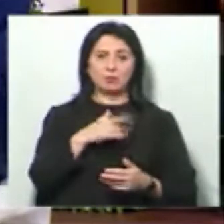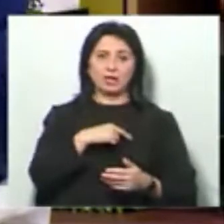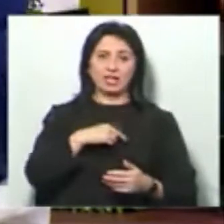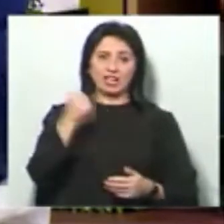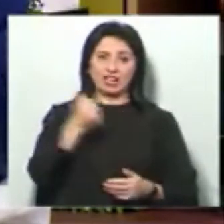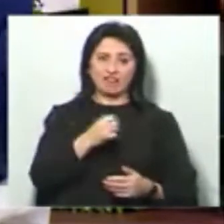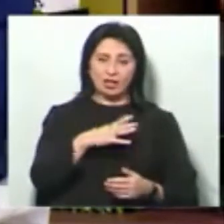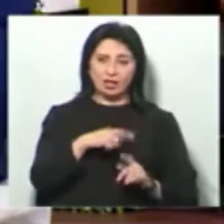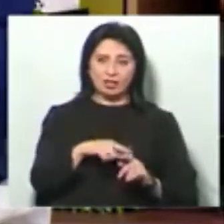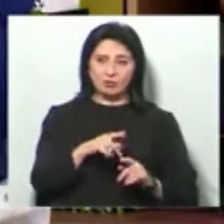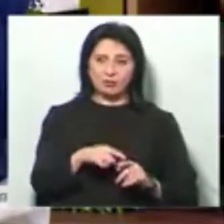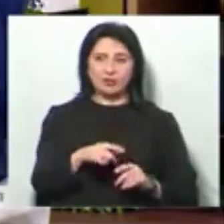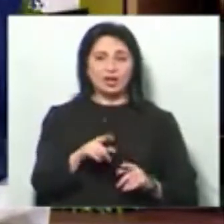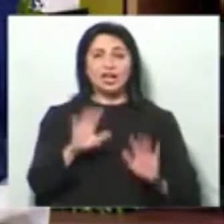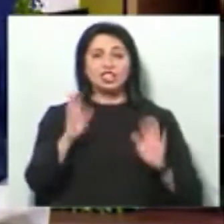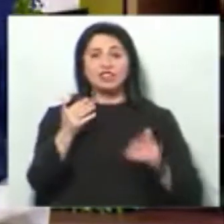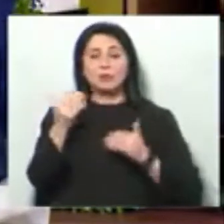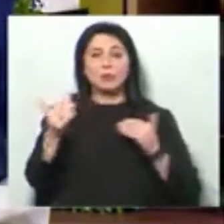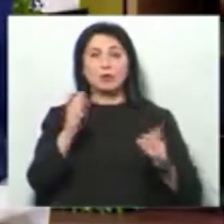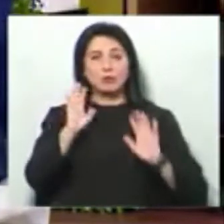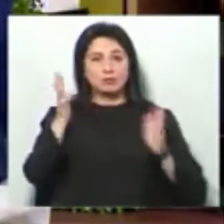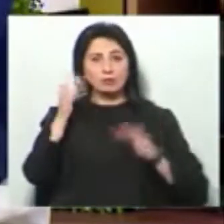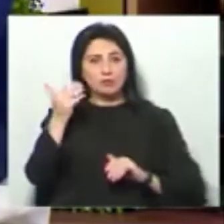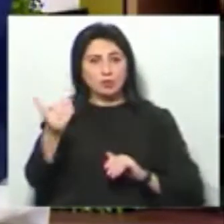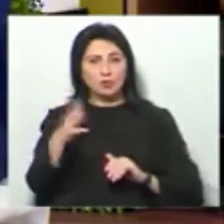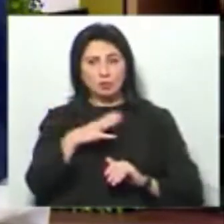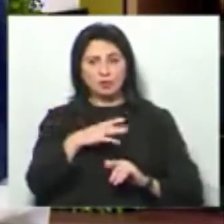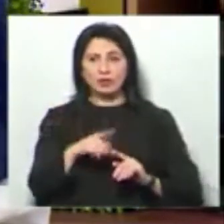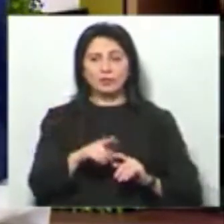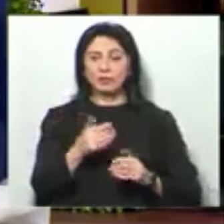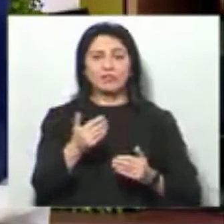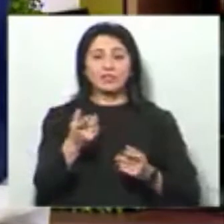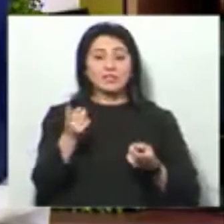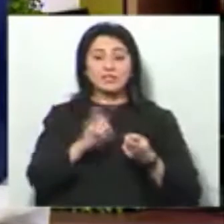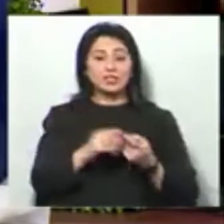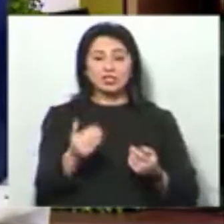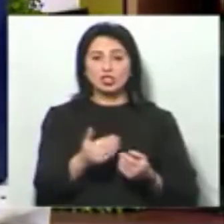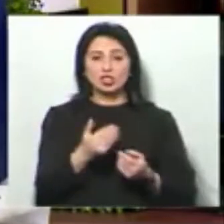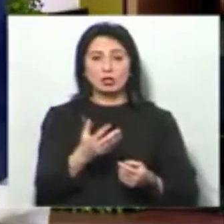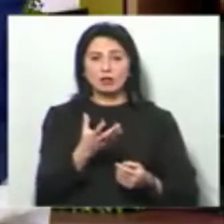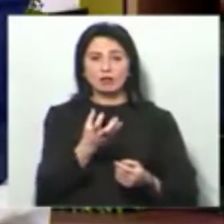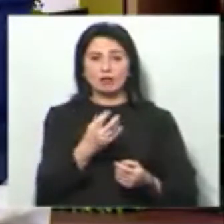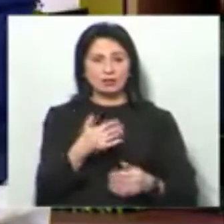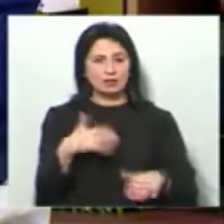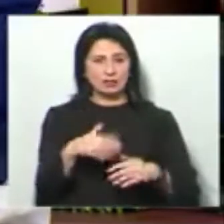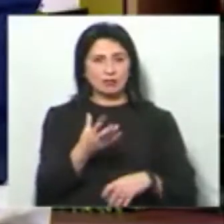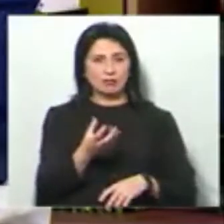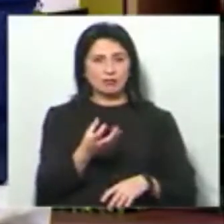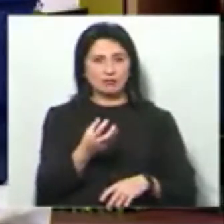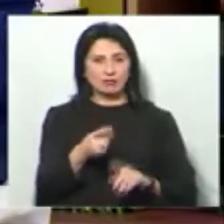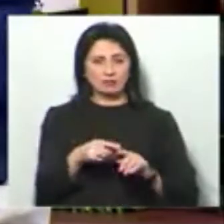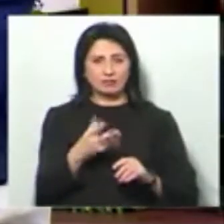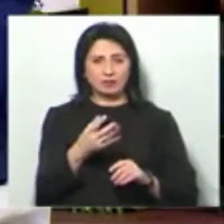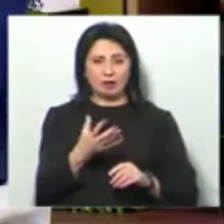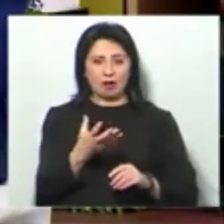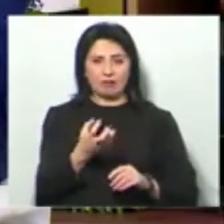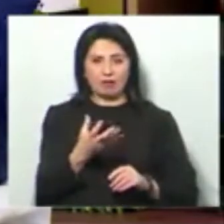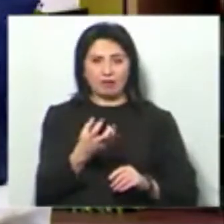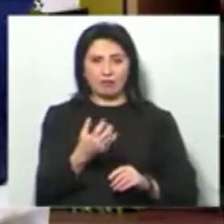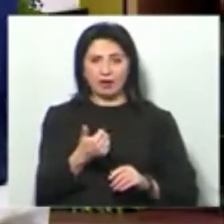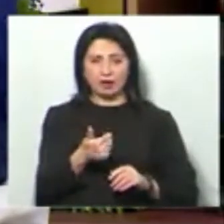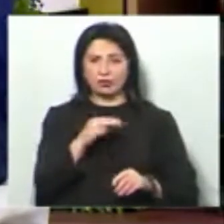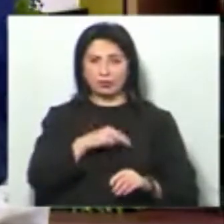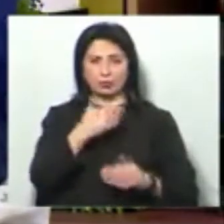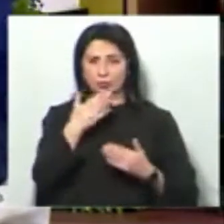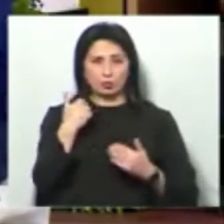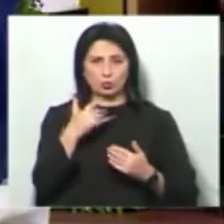bai jos. Auto coronarul sunt televiziuni de gomi dau perioade zicos. Schiata schiati pis cardiopatie bii arcea mutle